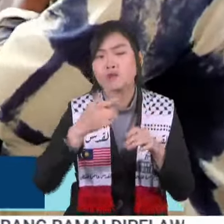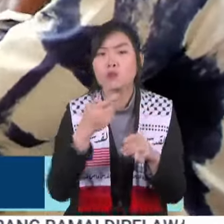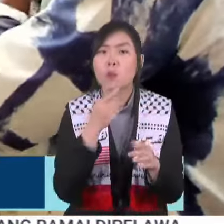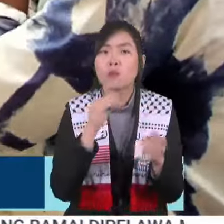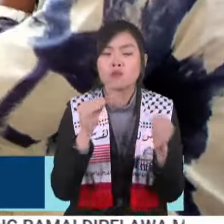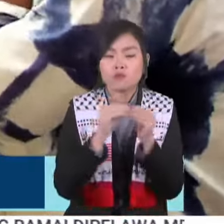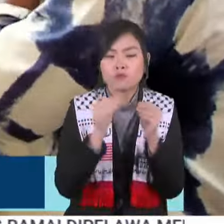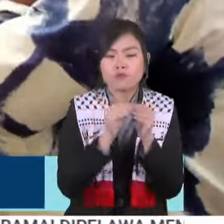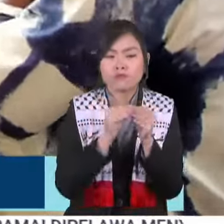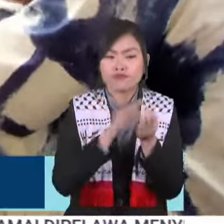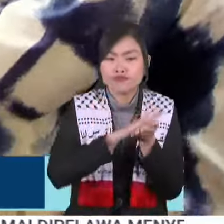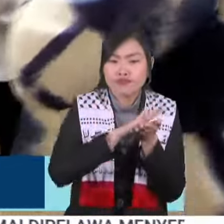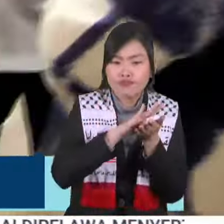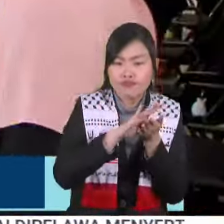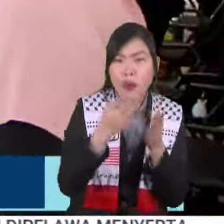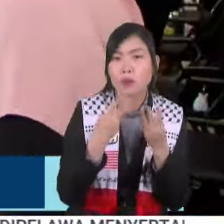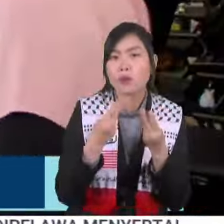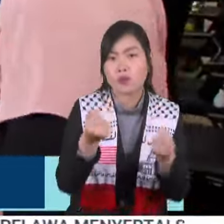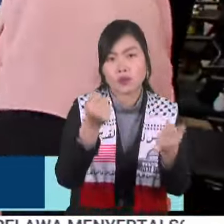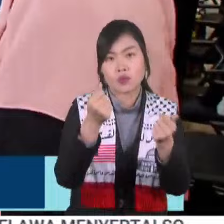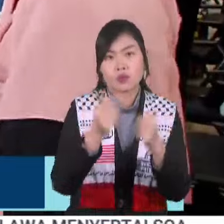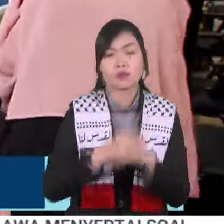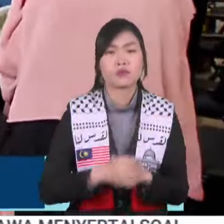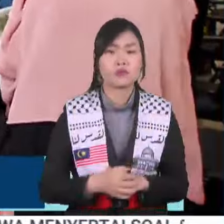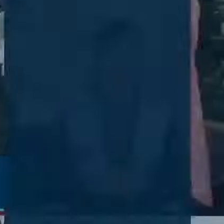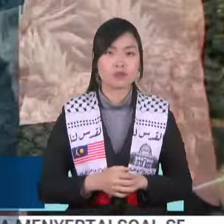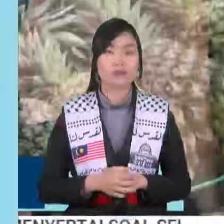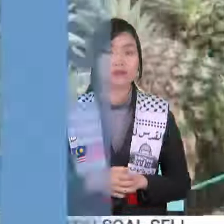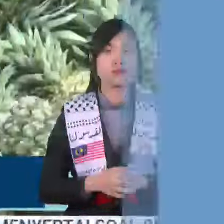menjadi lebih telus dan berkesan.